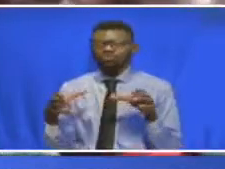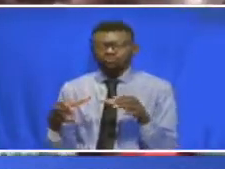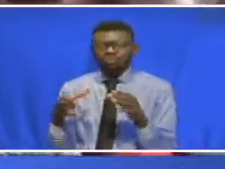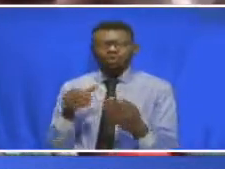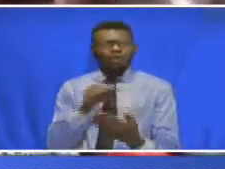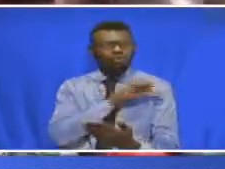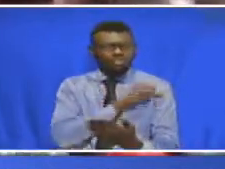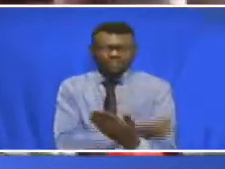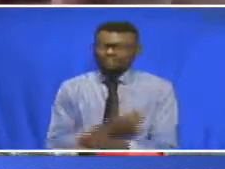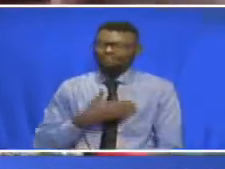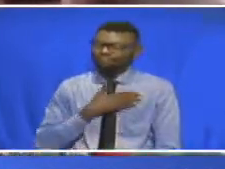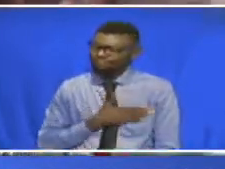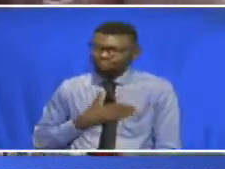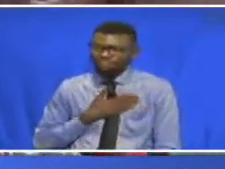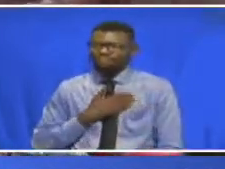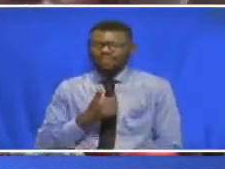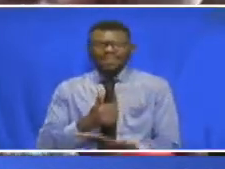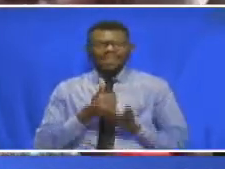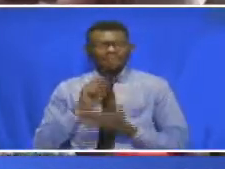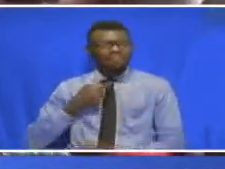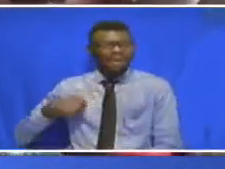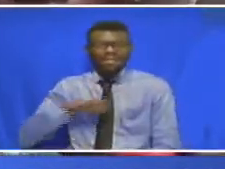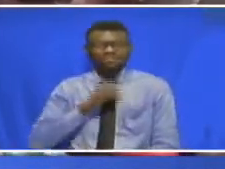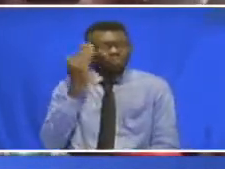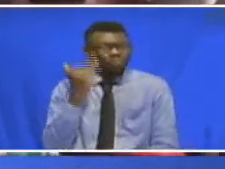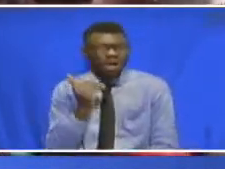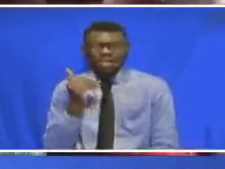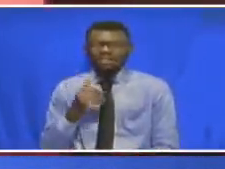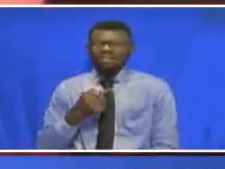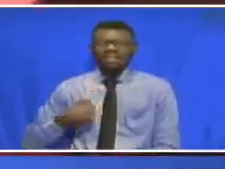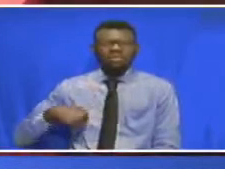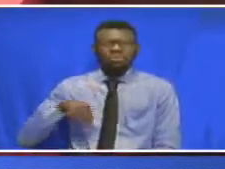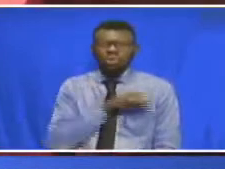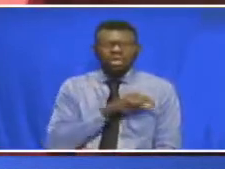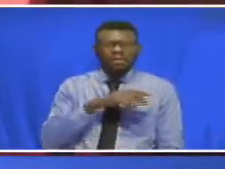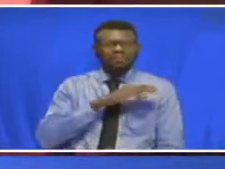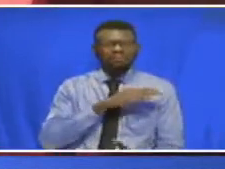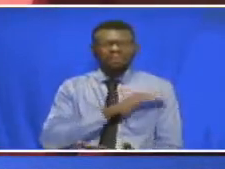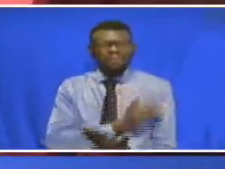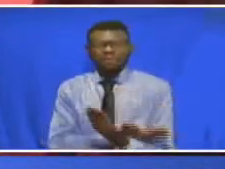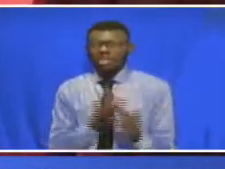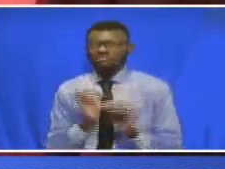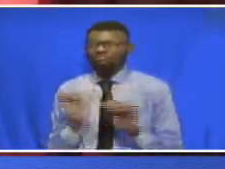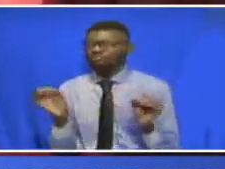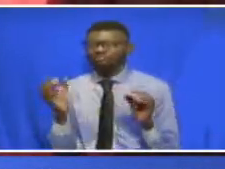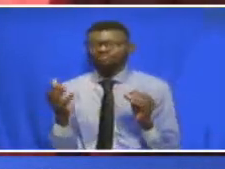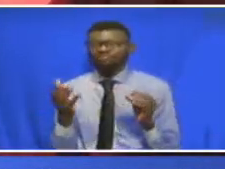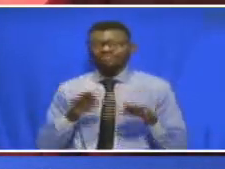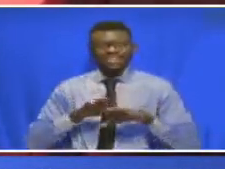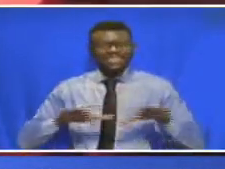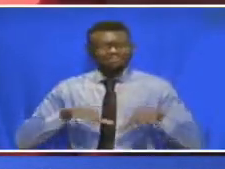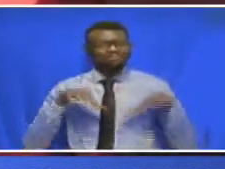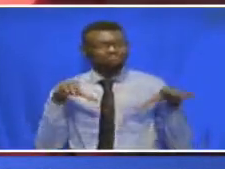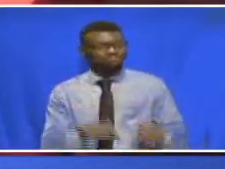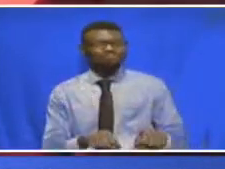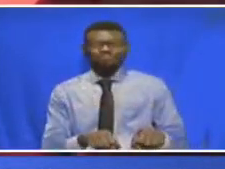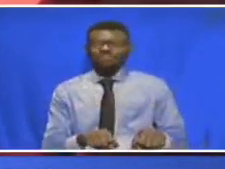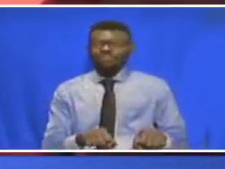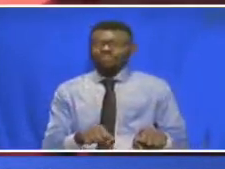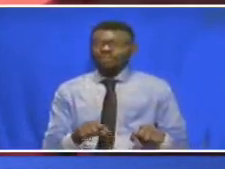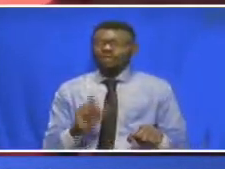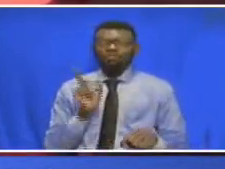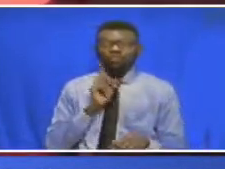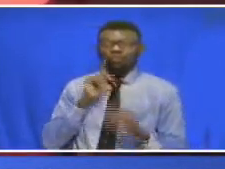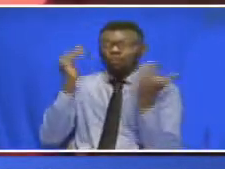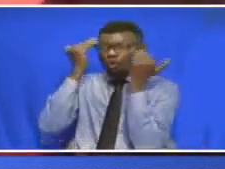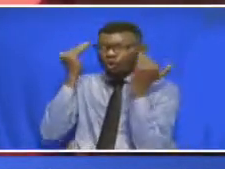authority watusaidie, kwa sababu hatuna uwezo, tunanyang'anywa. Kuna ruling inafaa kufanyika kesho ambayo iko kotini, na